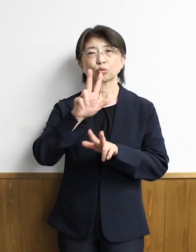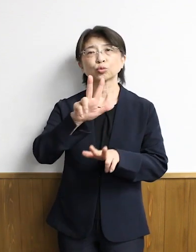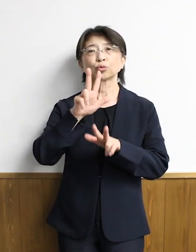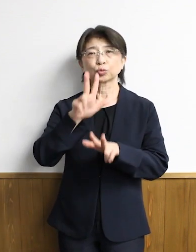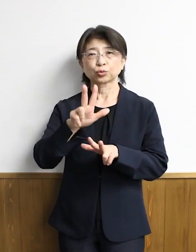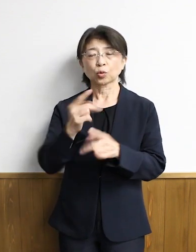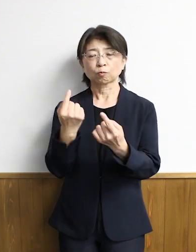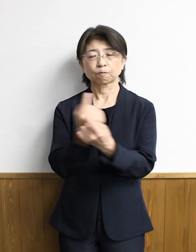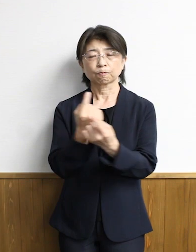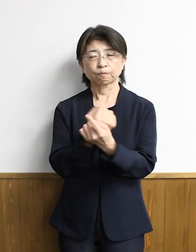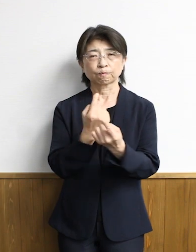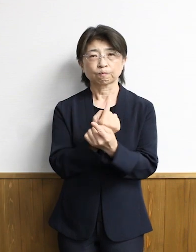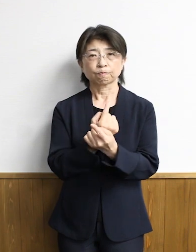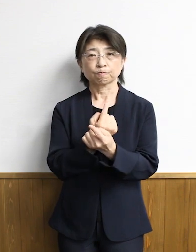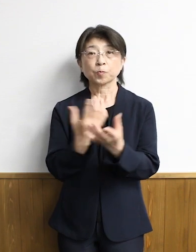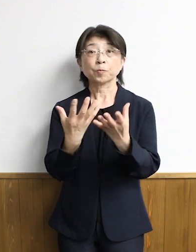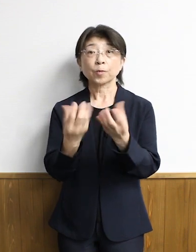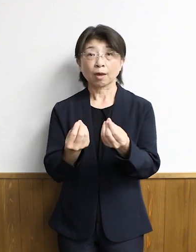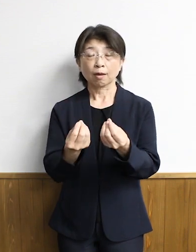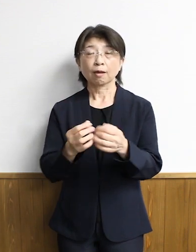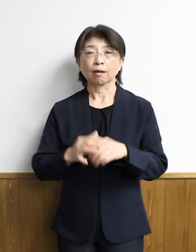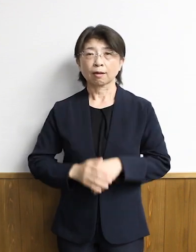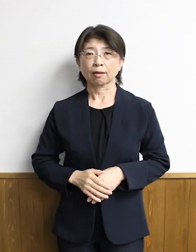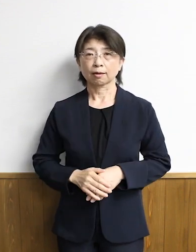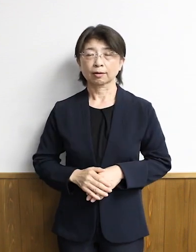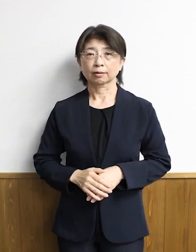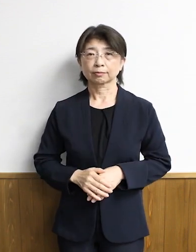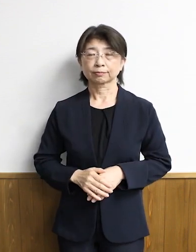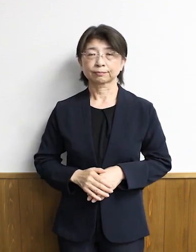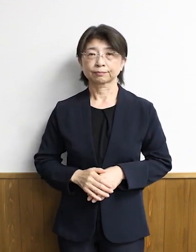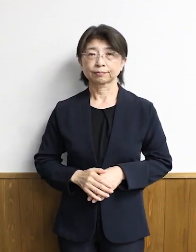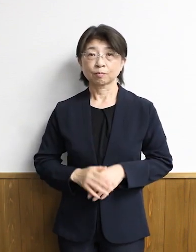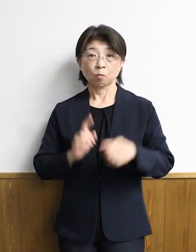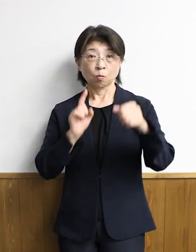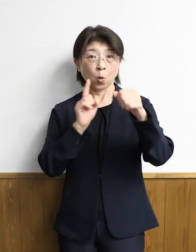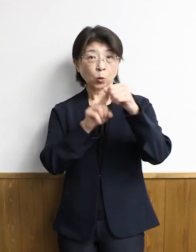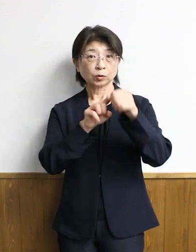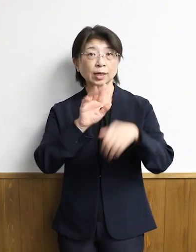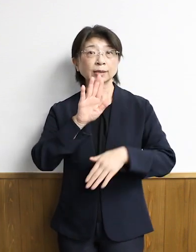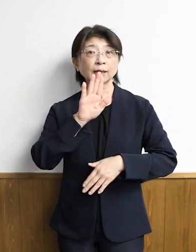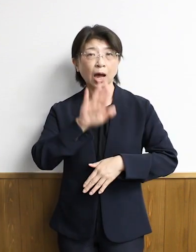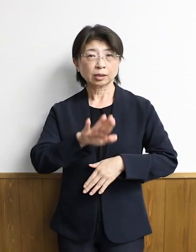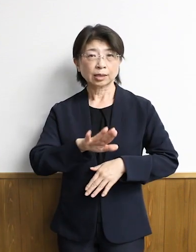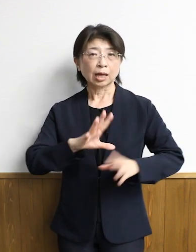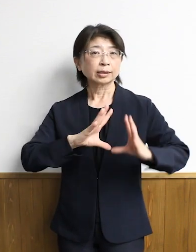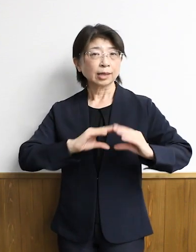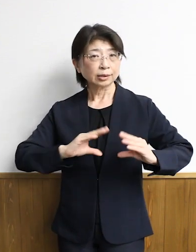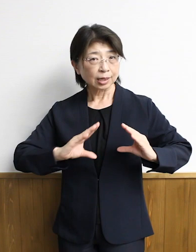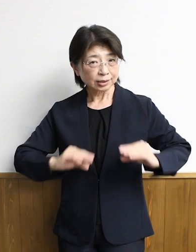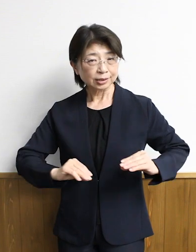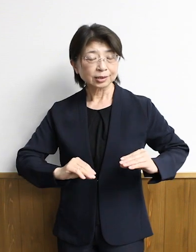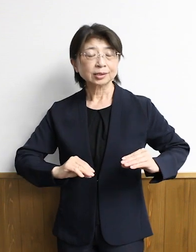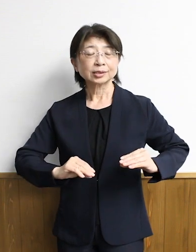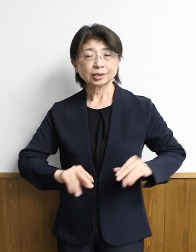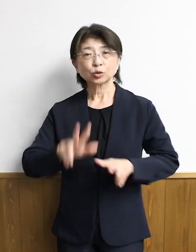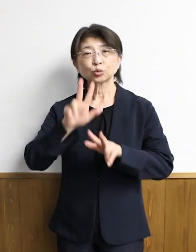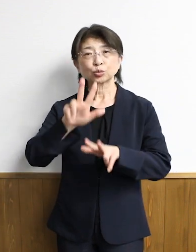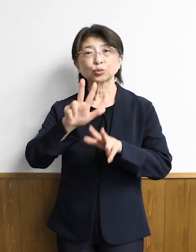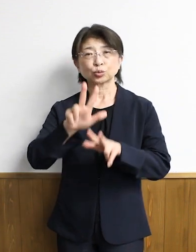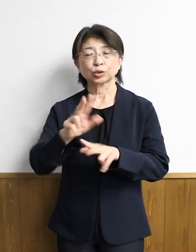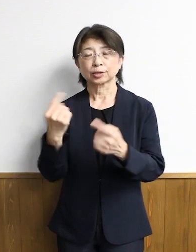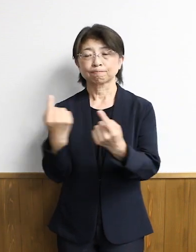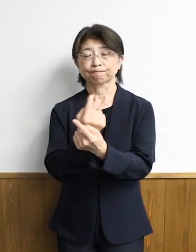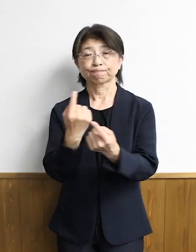てまいりましたそしてこの度と助の安心復活ネットとして改定し